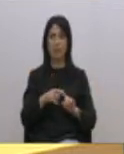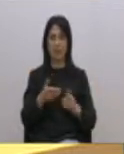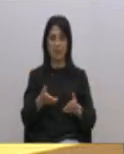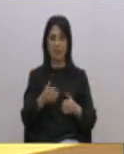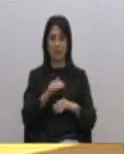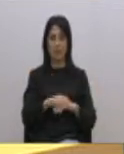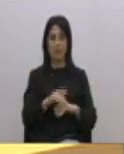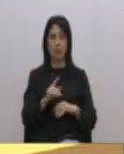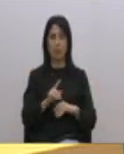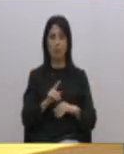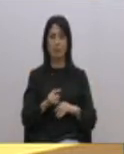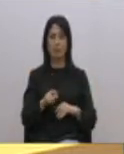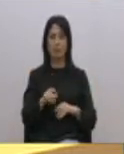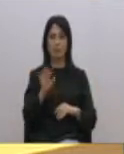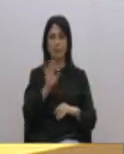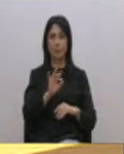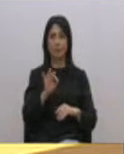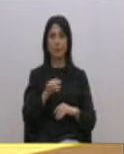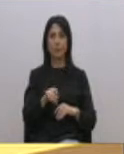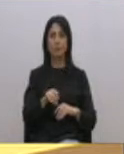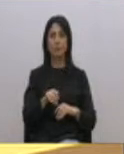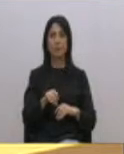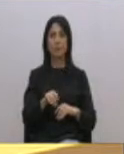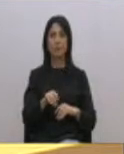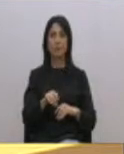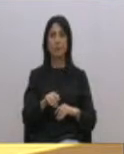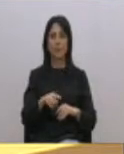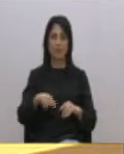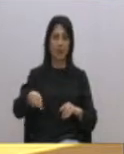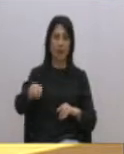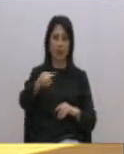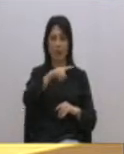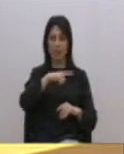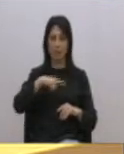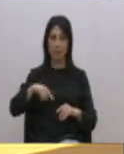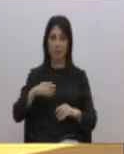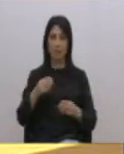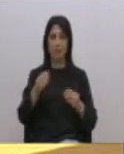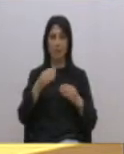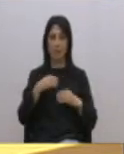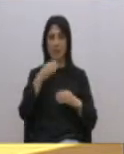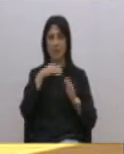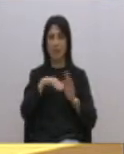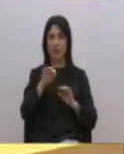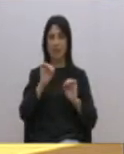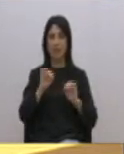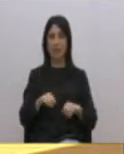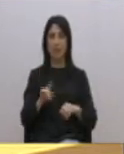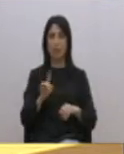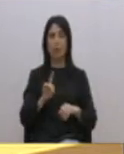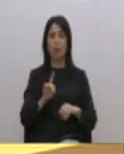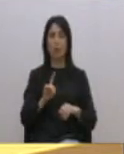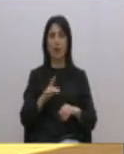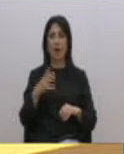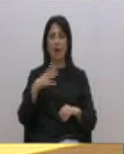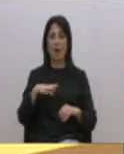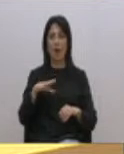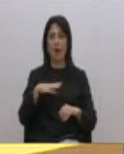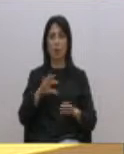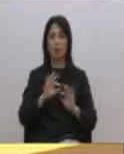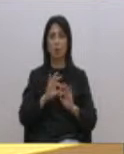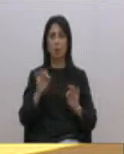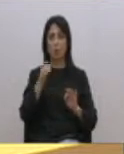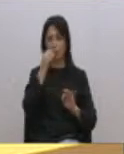მოცემულობა, რომ აღნიშნული გეოგრაფიული აღნიშნები გვაძლევს საუკეთესო საშუალებას, რომ ქართული